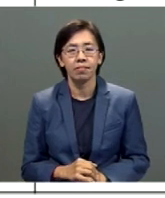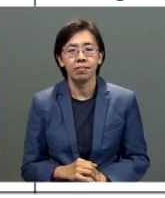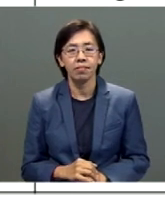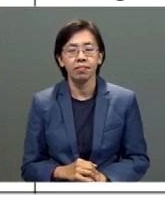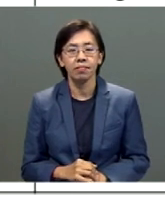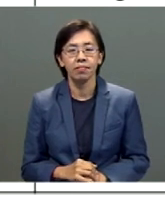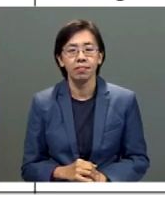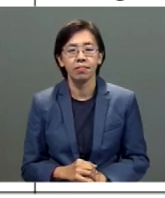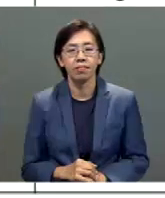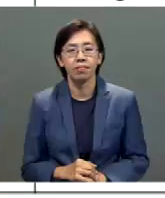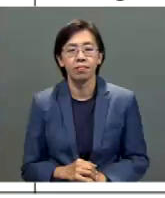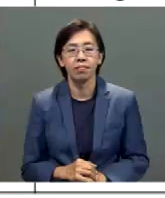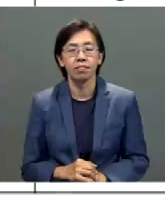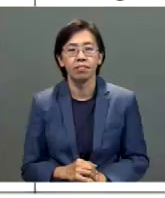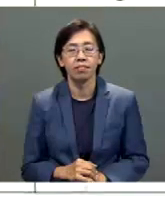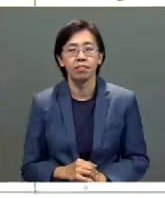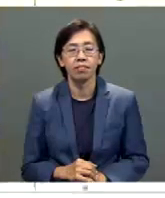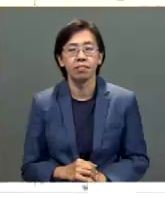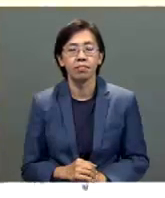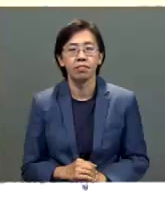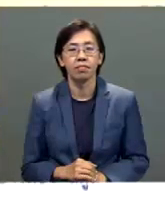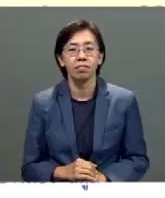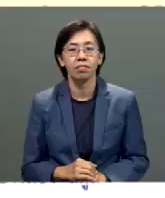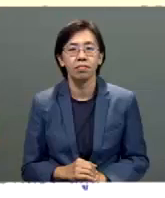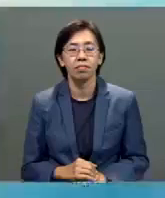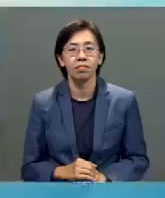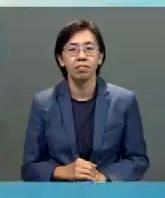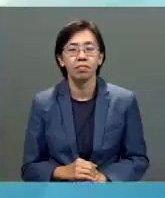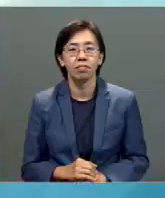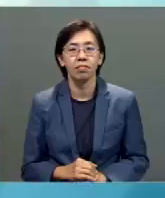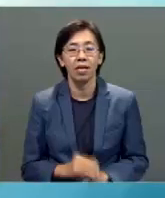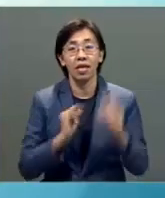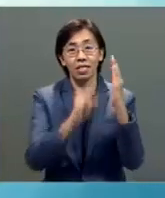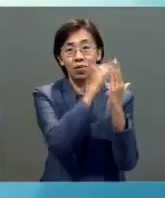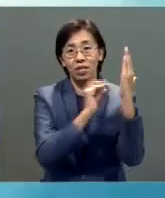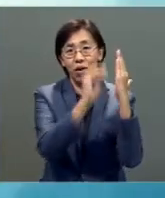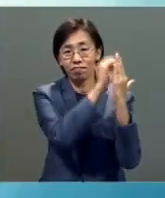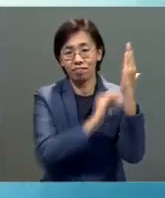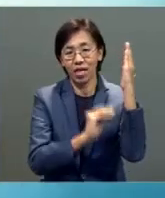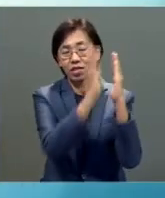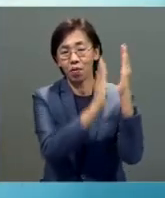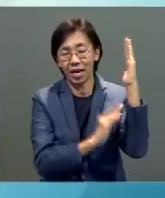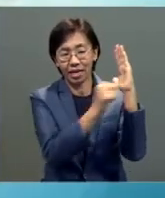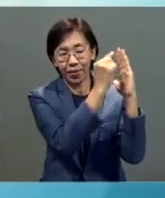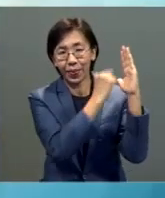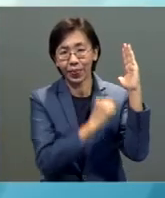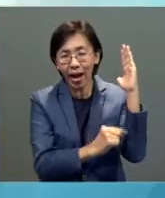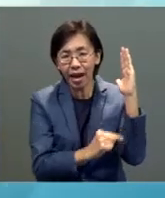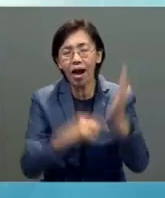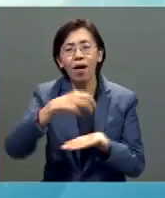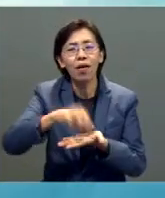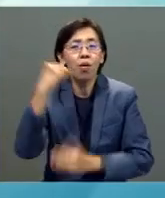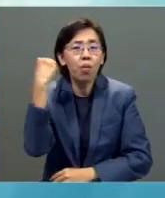ในประเด็นการกระจายของทางจังหวัดต่างๆนะครับอันนี้เราก็นำเรียนขึ้นมาทุกครั้งน